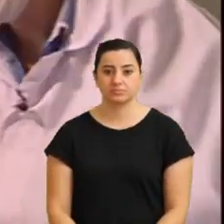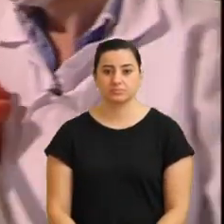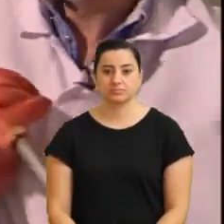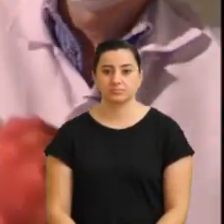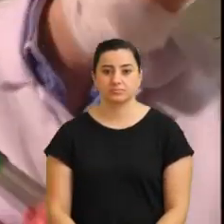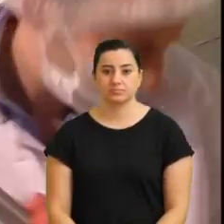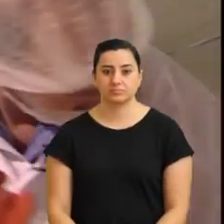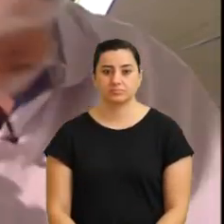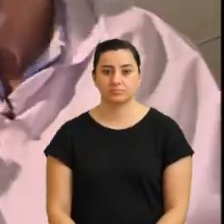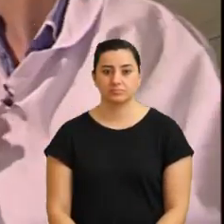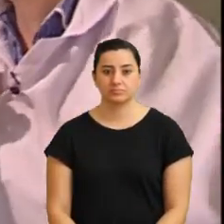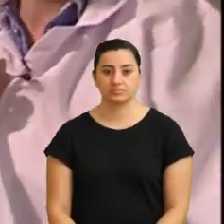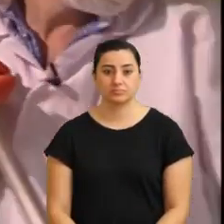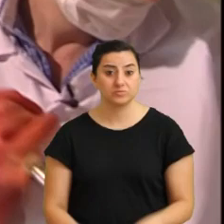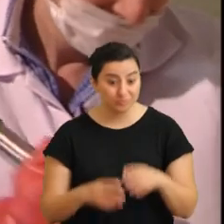Evet.